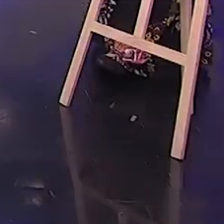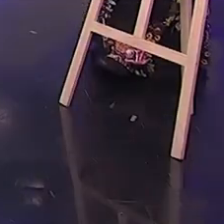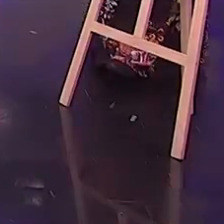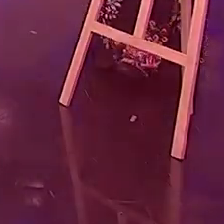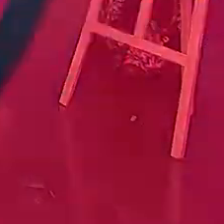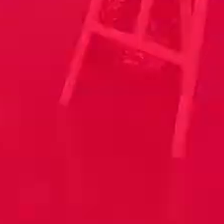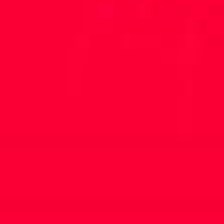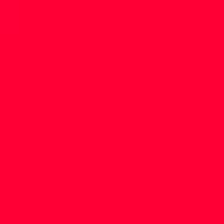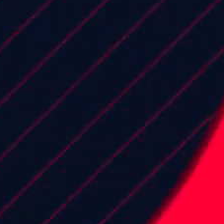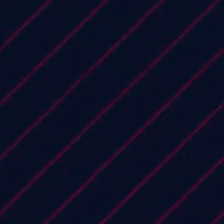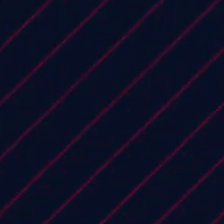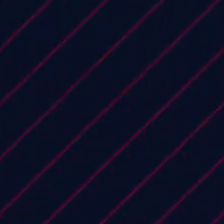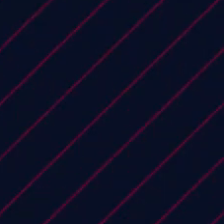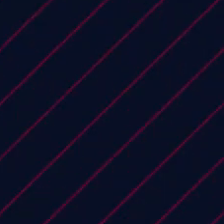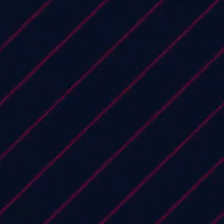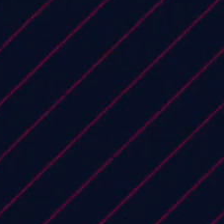Hai